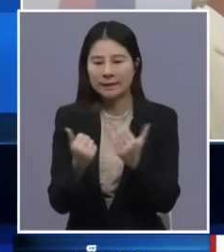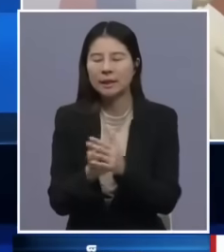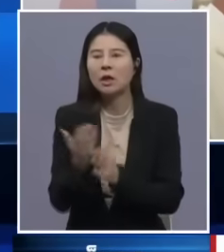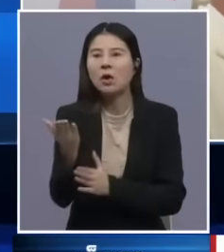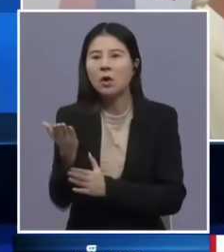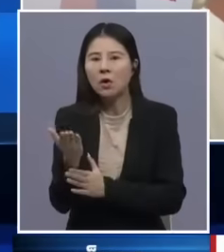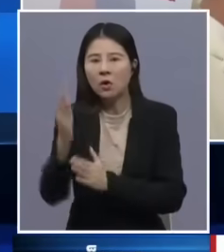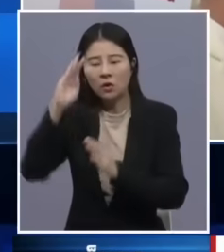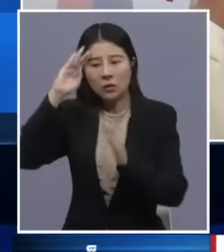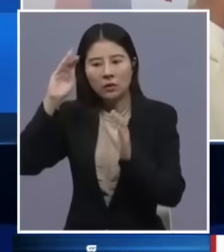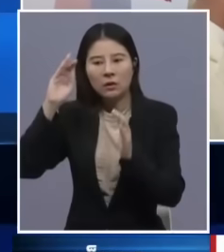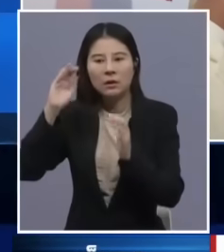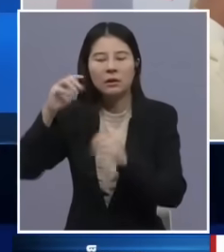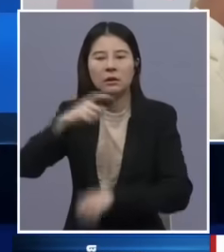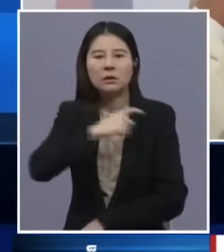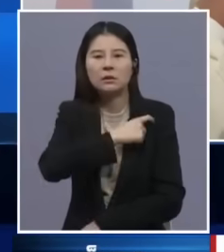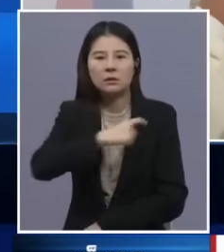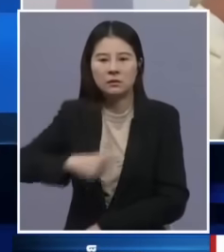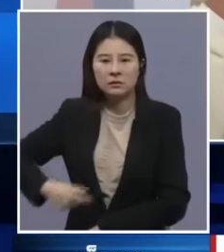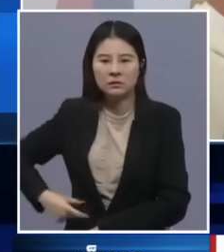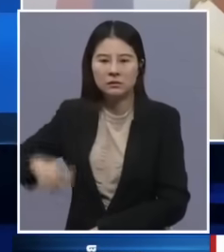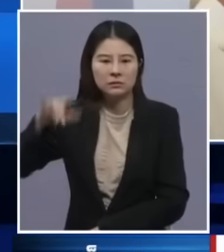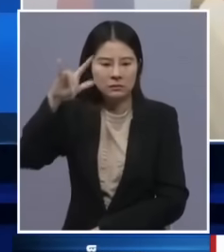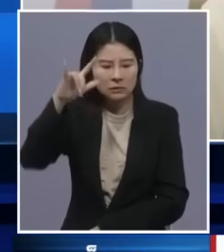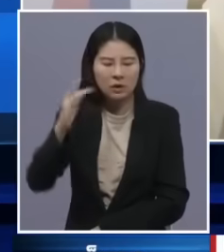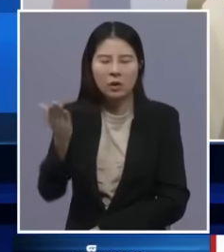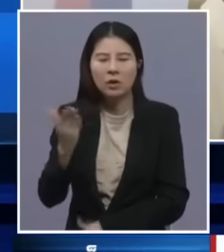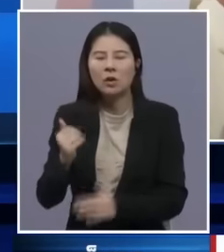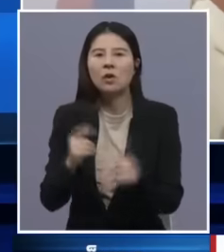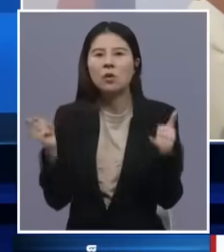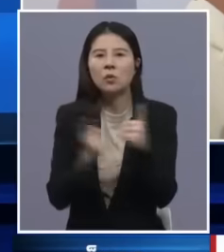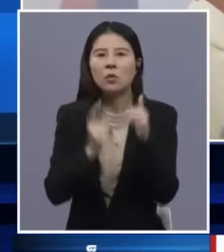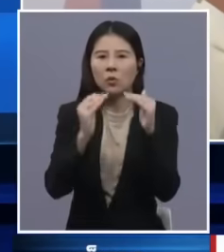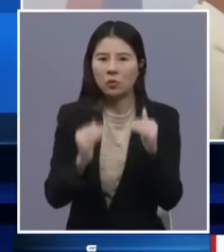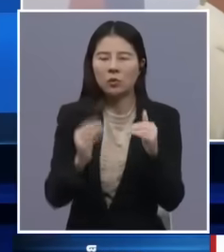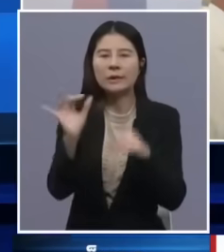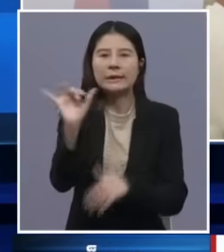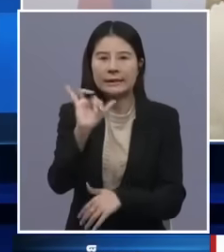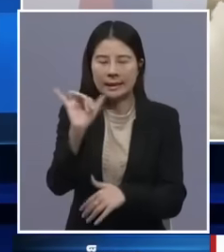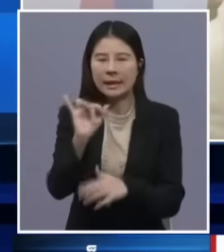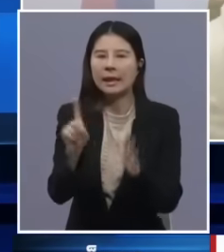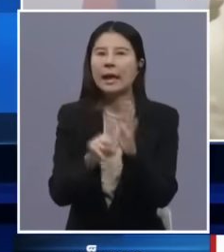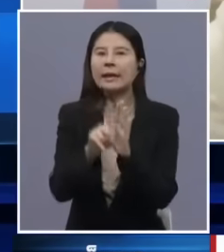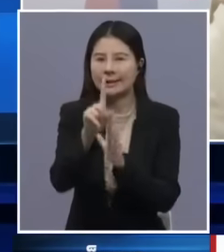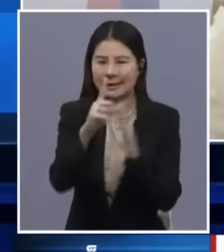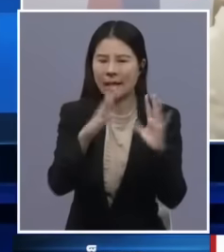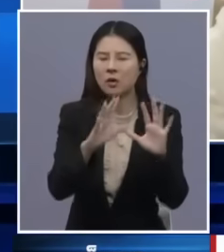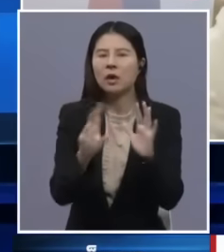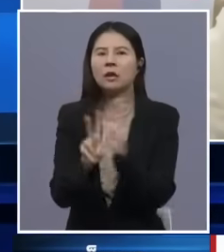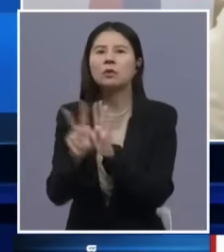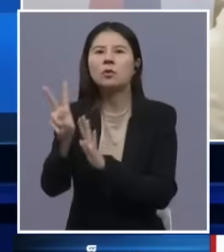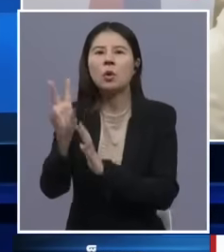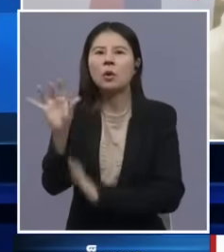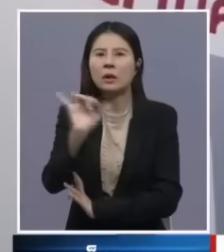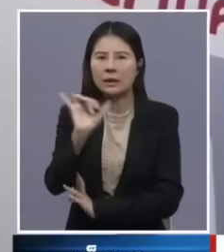ษครั้งที่2แต่อย่างใดยังคงยื่นขอพระราชทานอภัยโทษไป เพียงครั้งเดียวเท่านั้นครับ นี่ค่ะก็